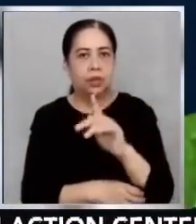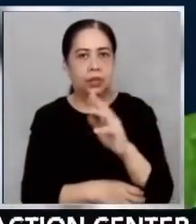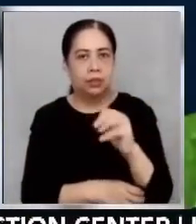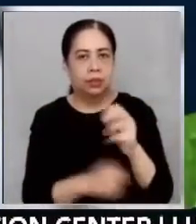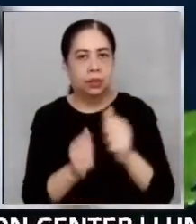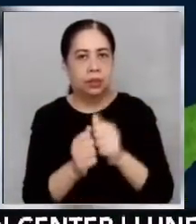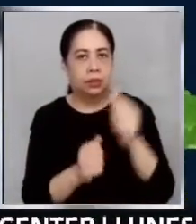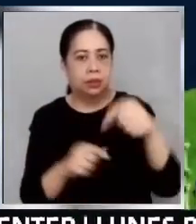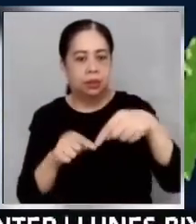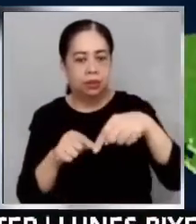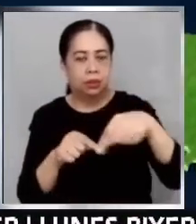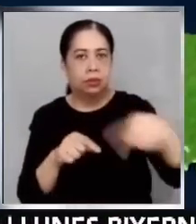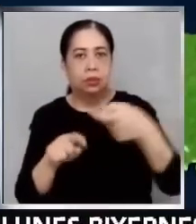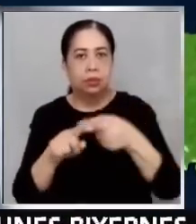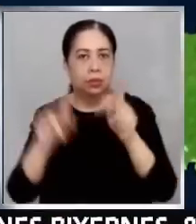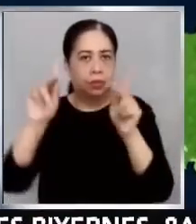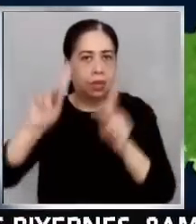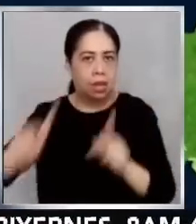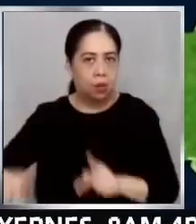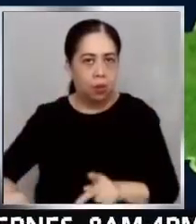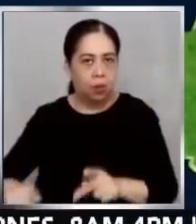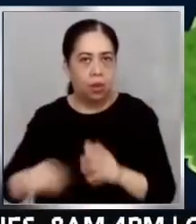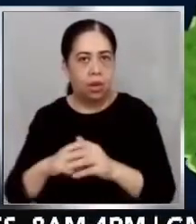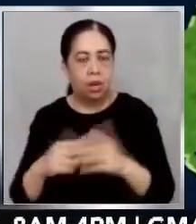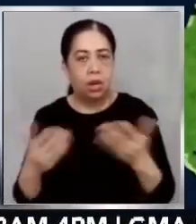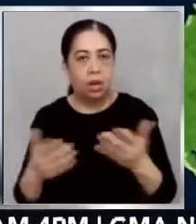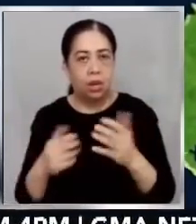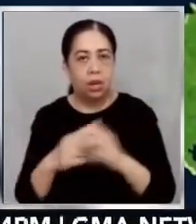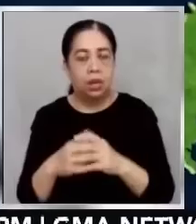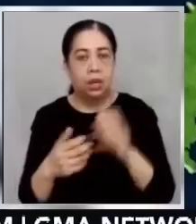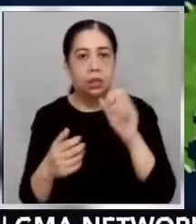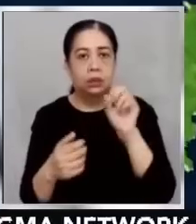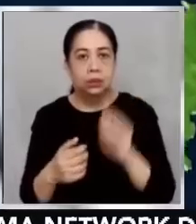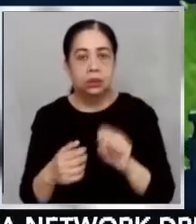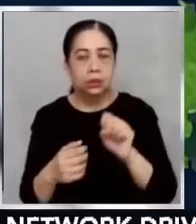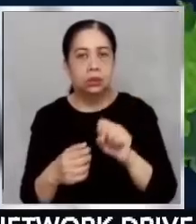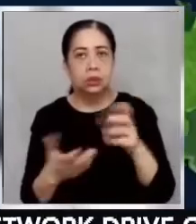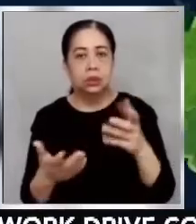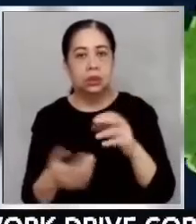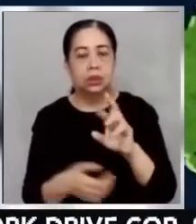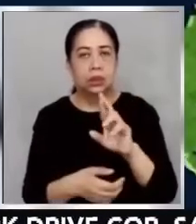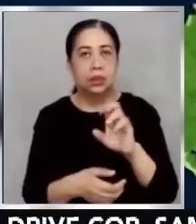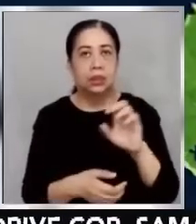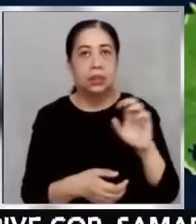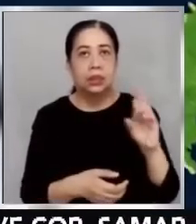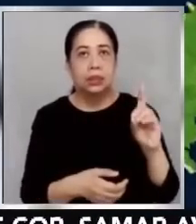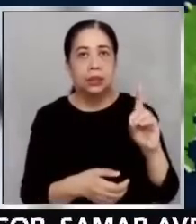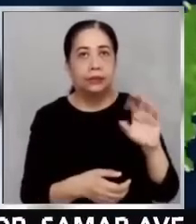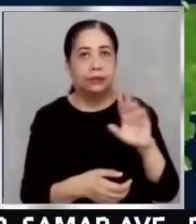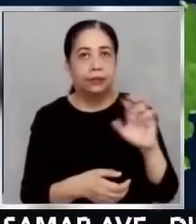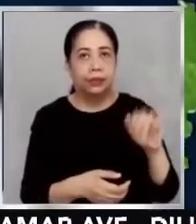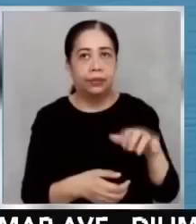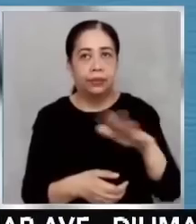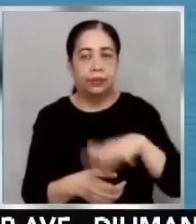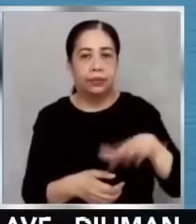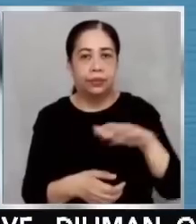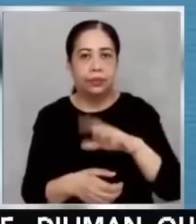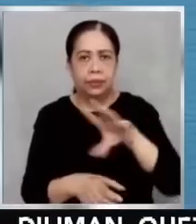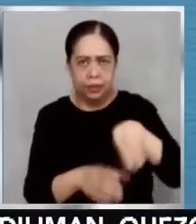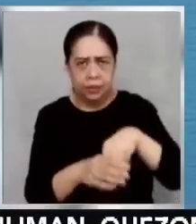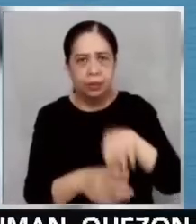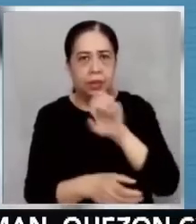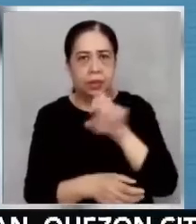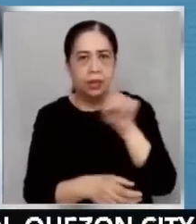sa Palawan. Nasa timog ito ng Reed Orecto Bank, ang bahurang nasa loob ng Exclusive Economic Zone ng Pilipinas. Ayon